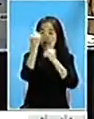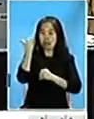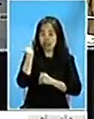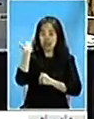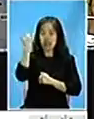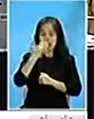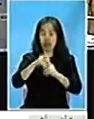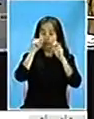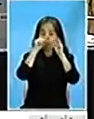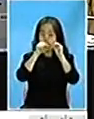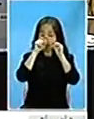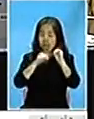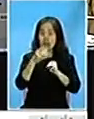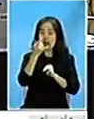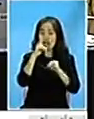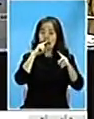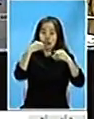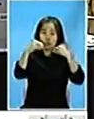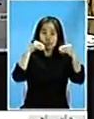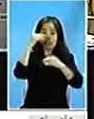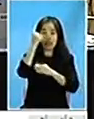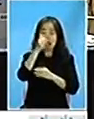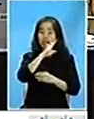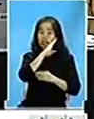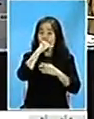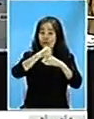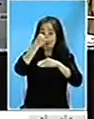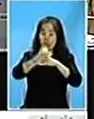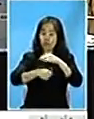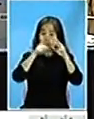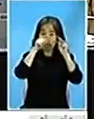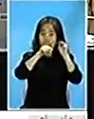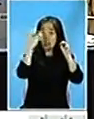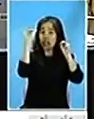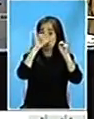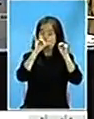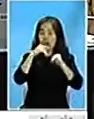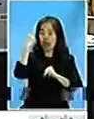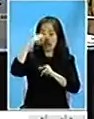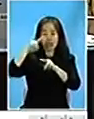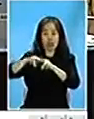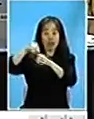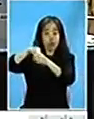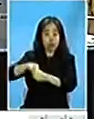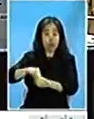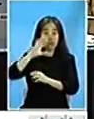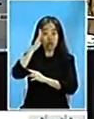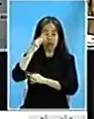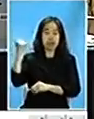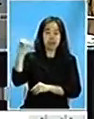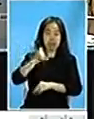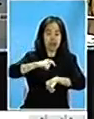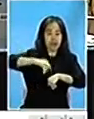านั้นๆถ้ายังไม่จบมาตราตรงนั้นท่านที่ยังไม่ได้อยู่ในที่ประชุมก็สามารถมาใช้สิทธิ์ตอนหลัง